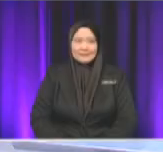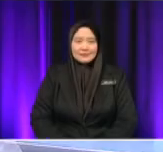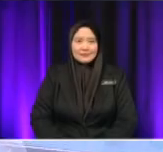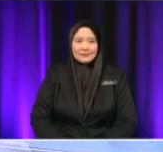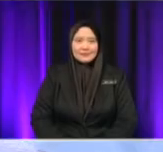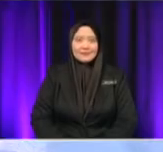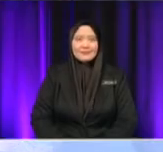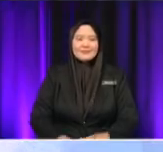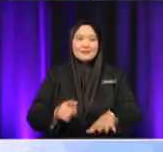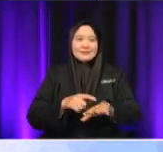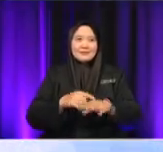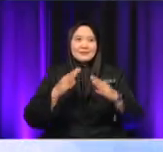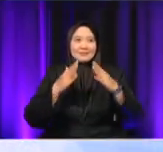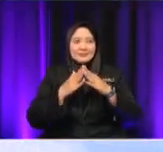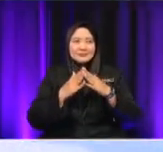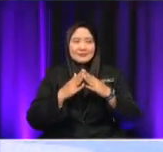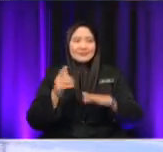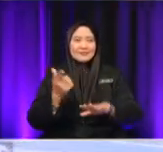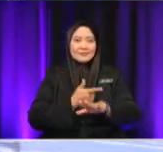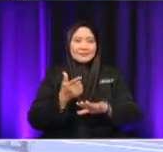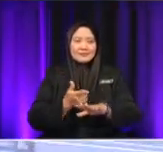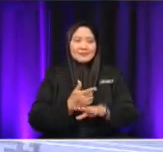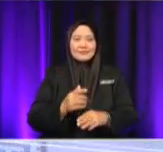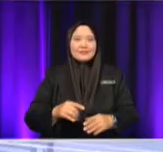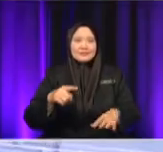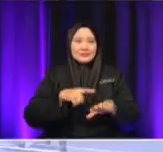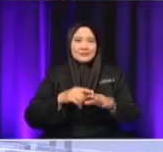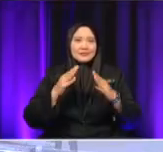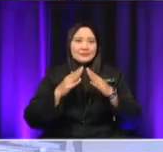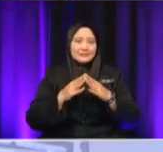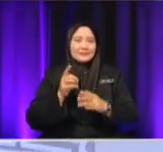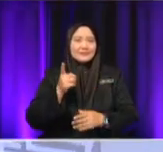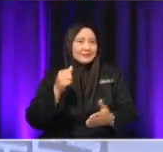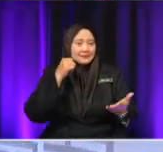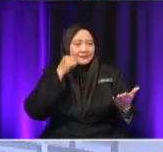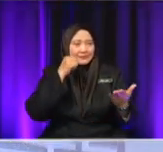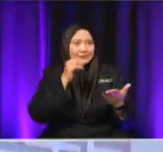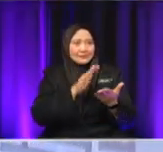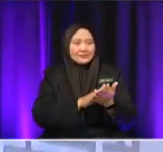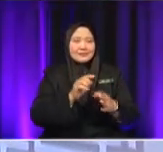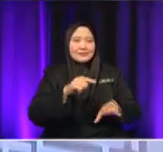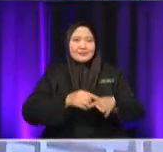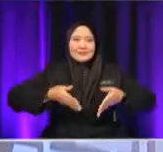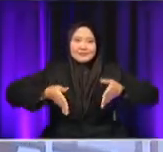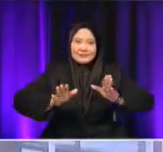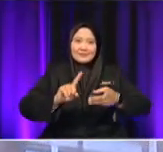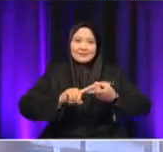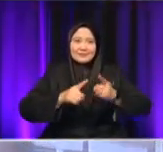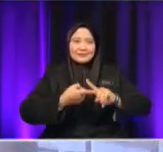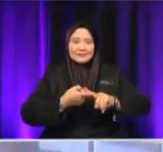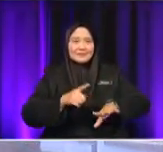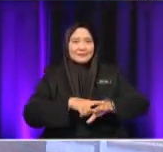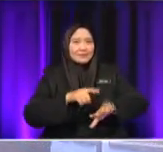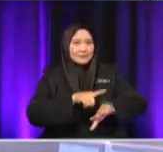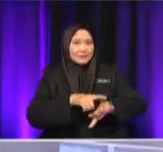di rumah dia isi di jalanan kawan di waktu kita